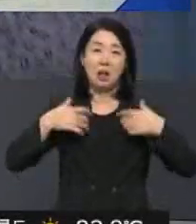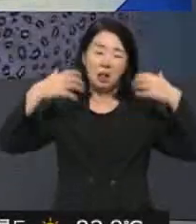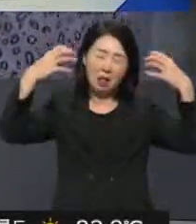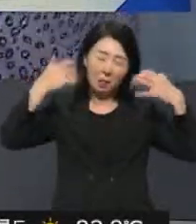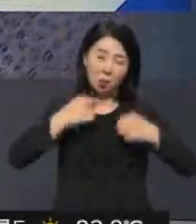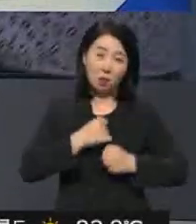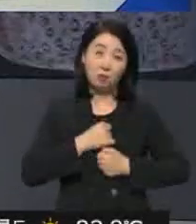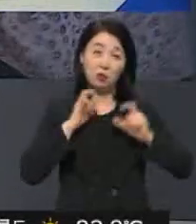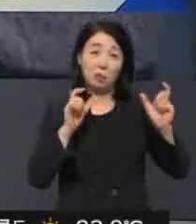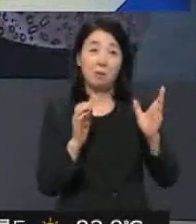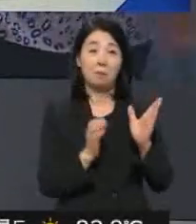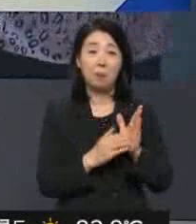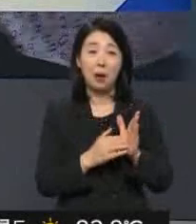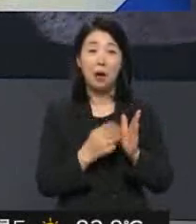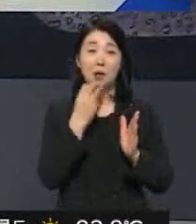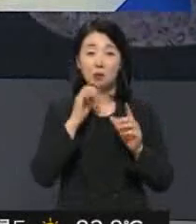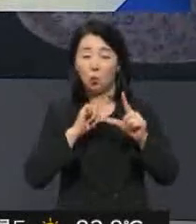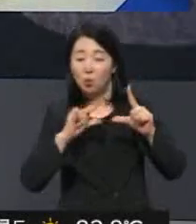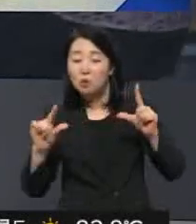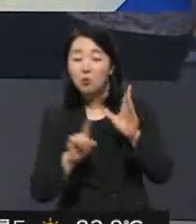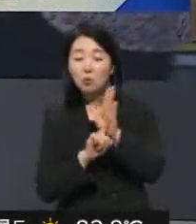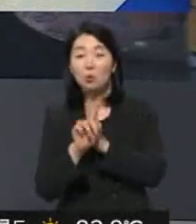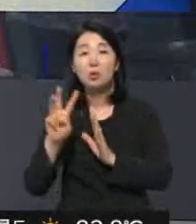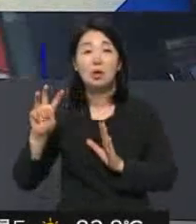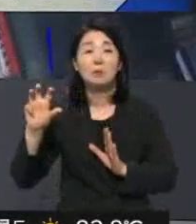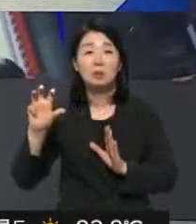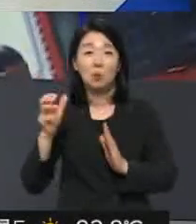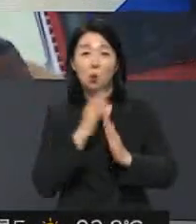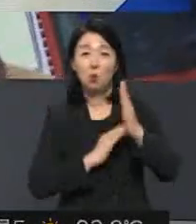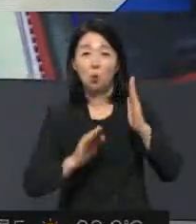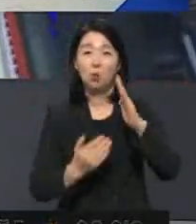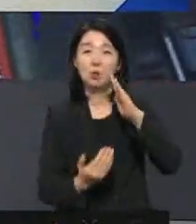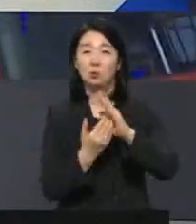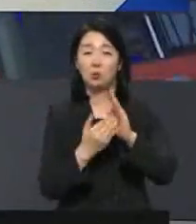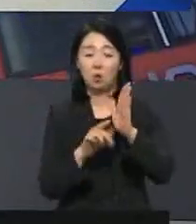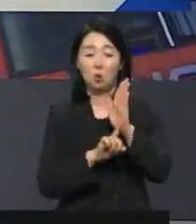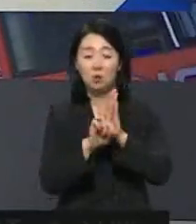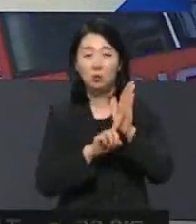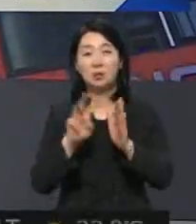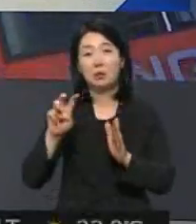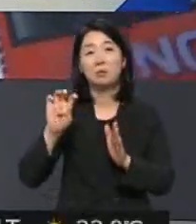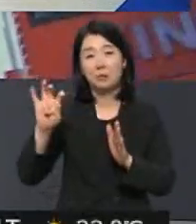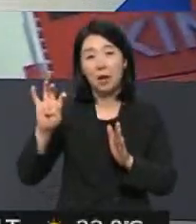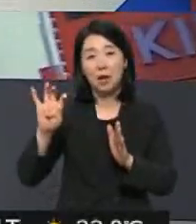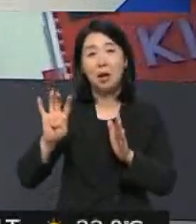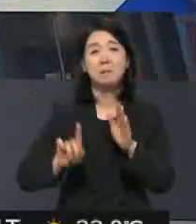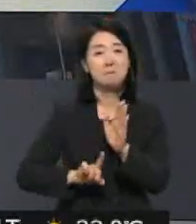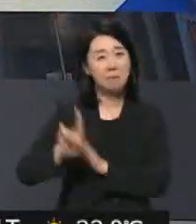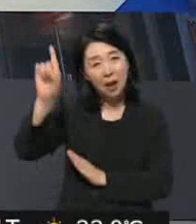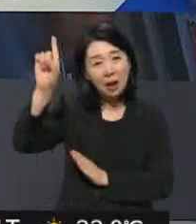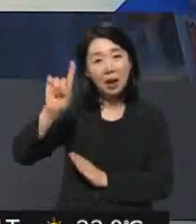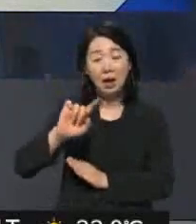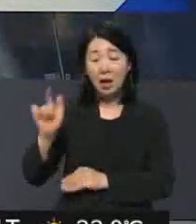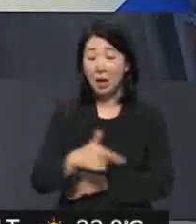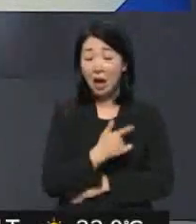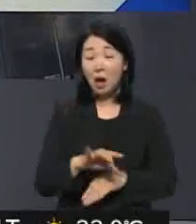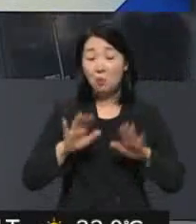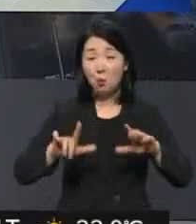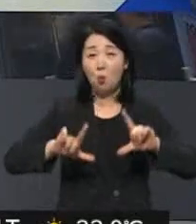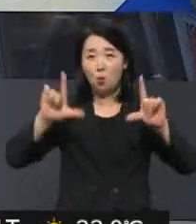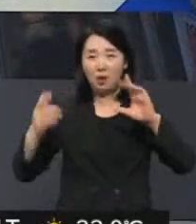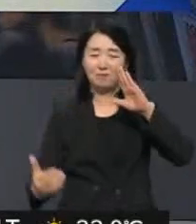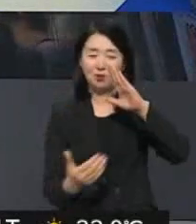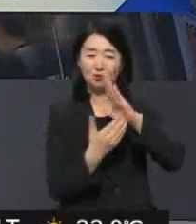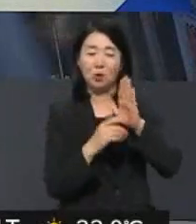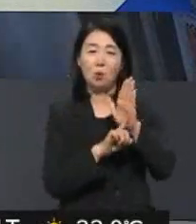지역은 35도까지도 올라갔는데요. 공식 최고 기온도 34도 가까이 올라가면서 하루 만에 올해 최고 기온을